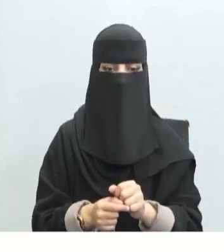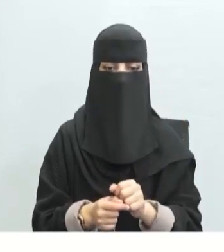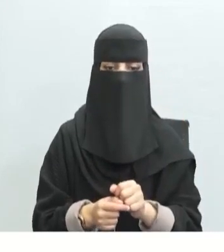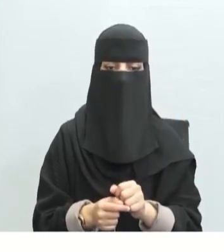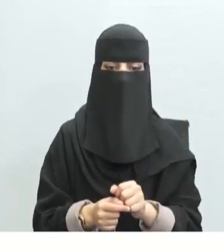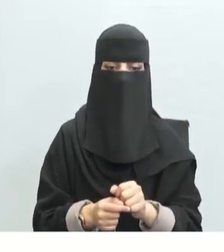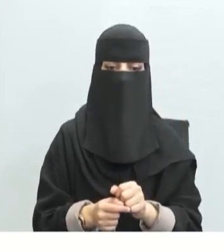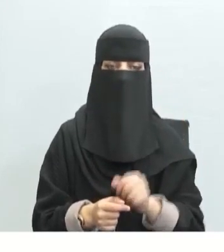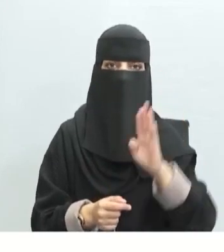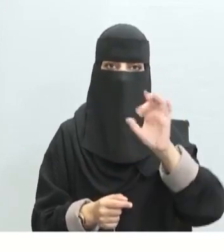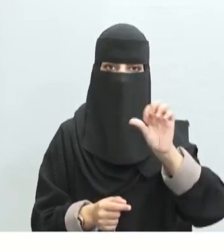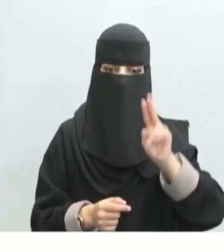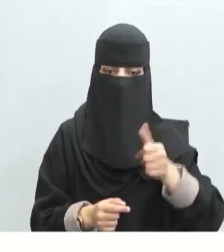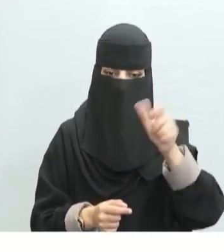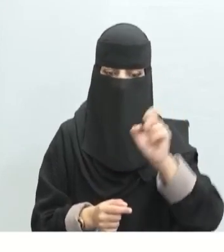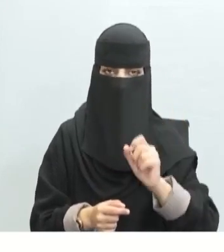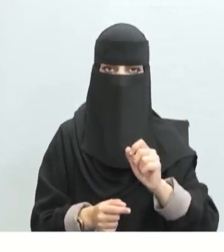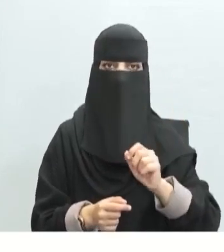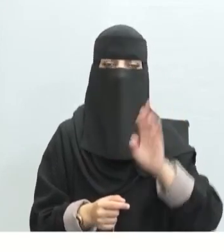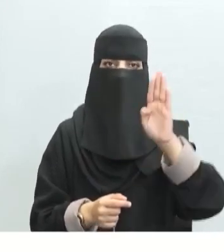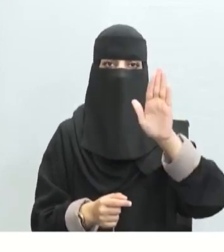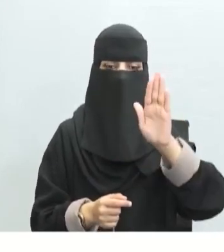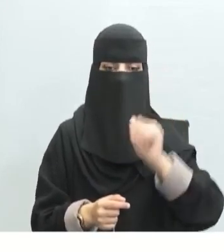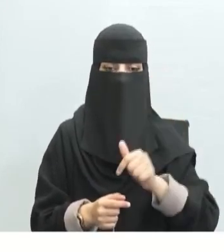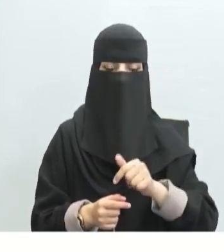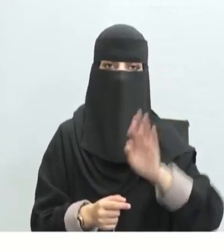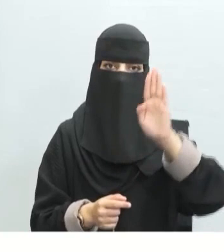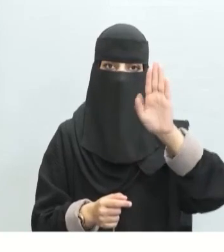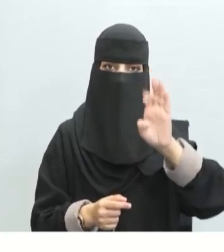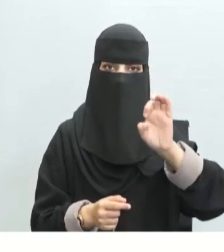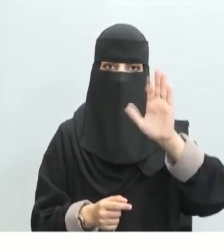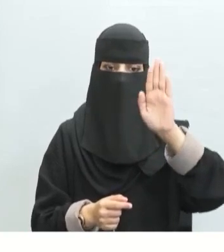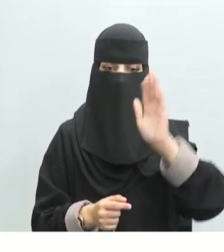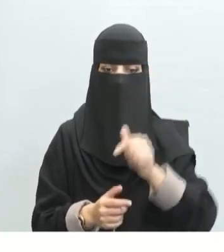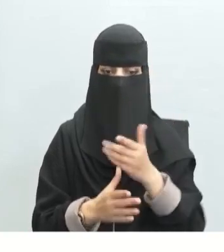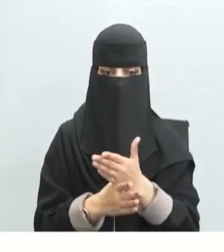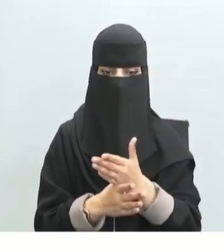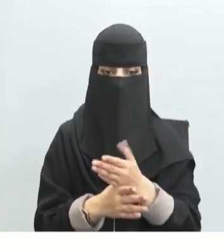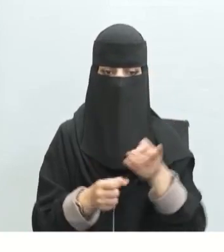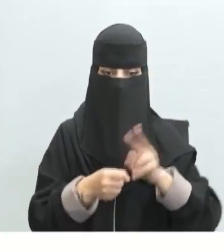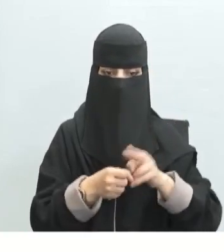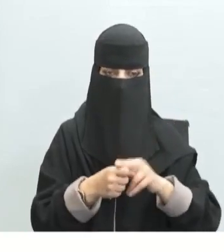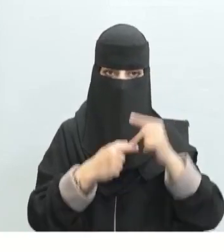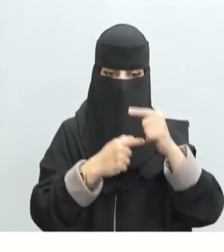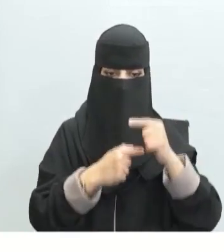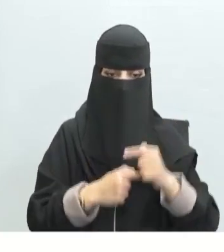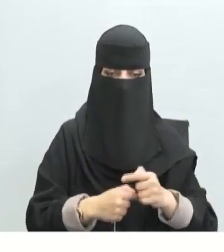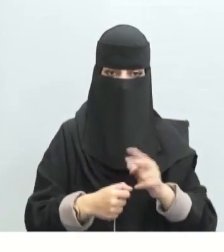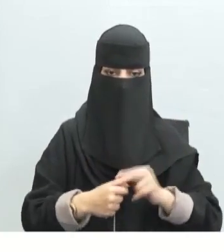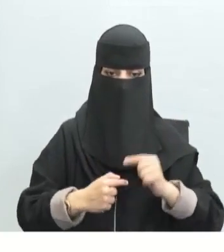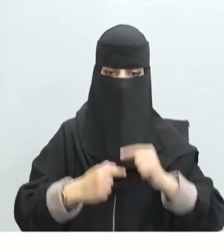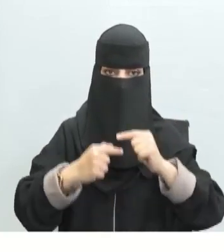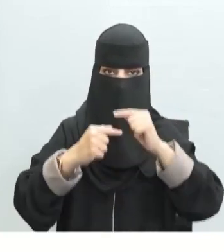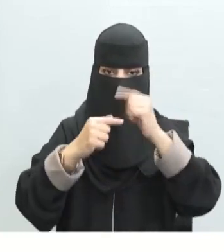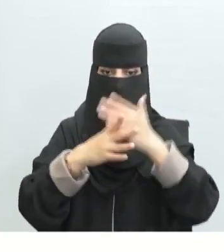ليتا سيك ثيتا كوسيك ليتا شوفوا اخذتها مره بالتنازل ومره بالتصاعد علشان